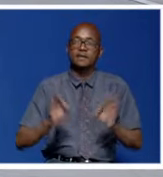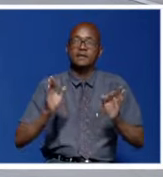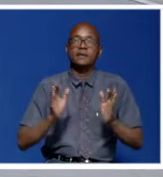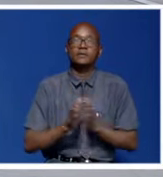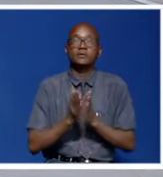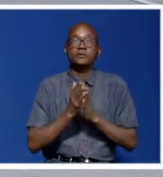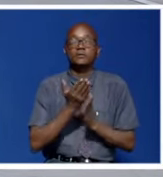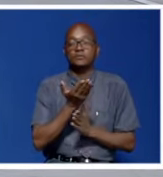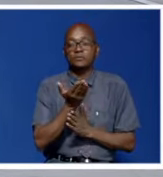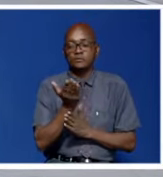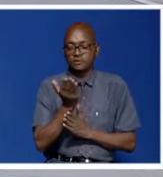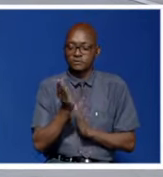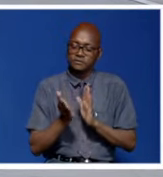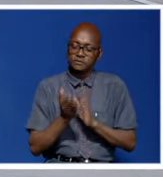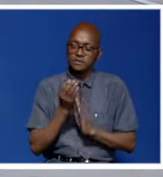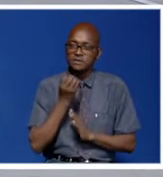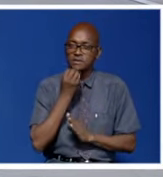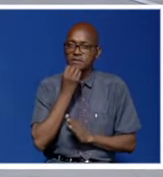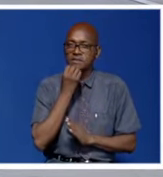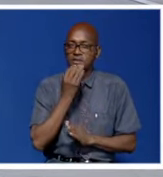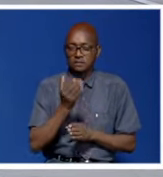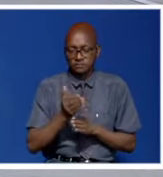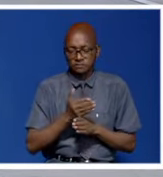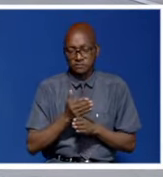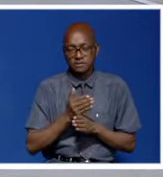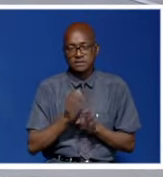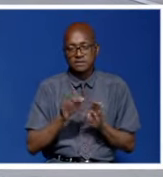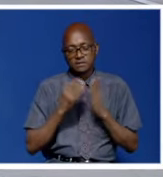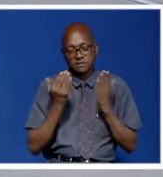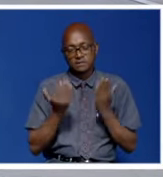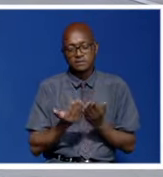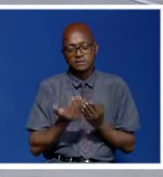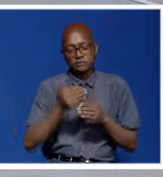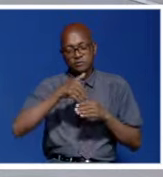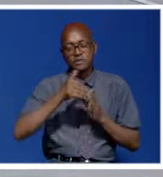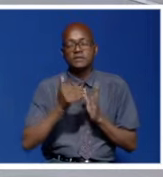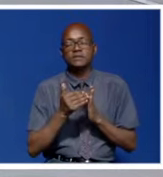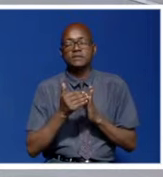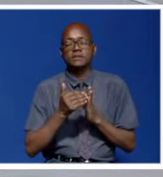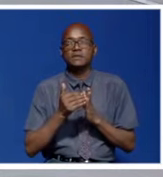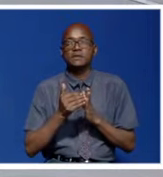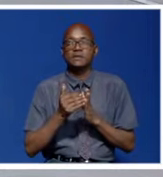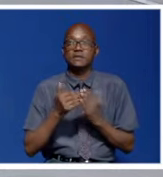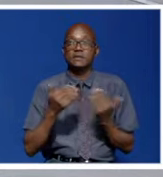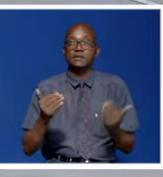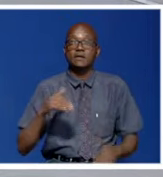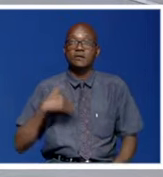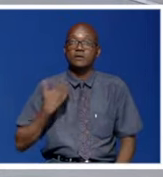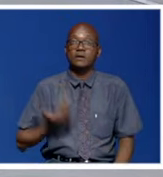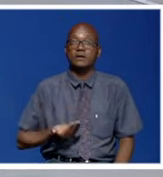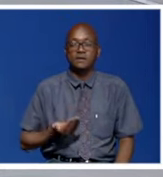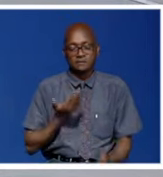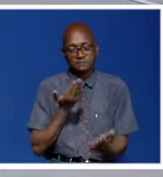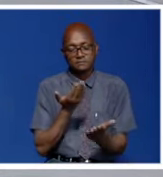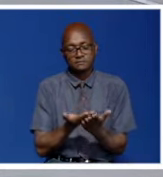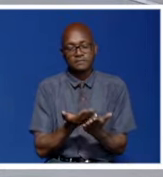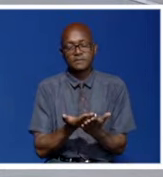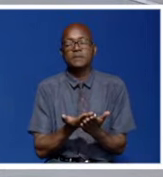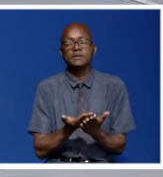pali ulipo. Na moja kwa moja tuanze na taarifa kuhusiana na chama cha wanasheria wanawake nchini Taula, ambacho kimetoa